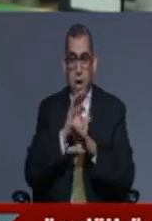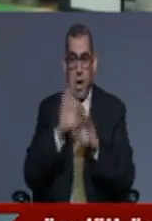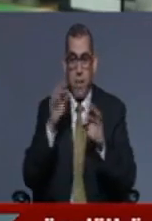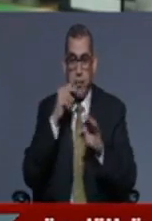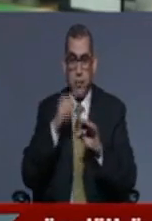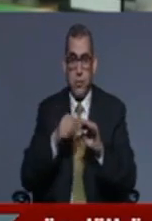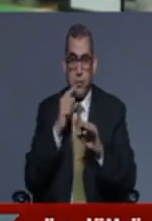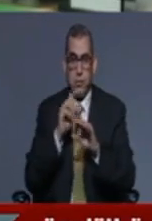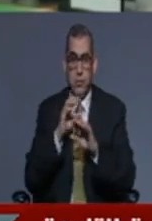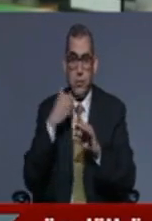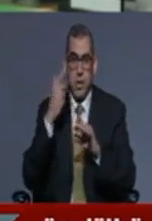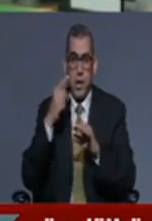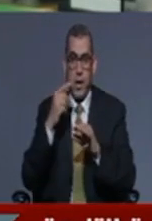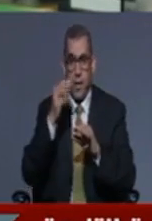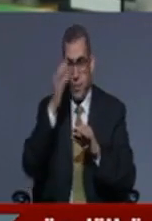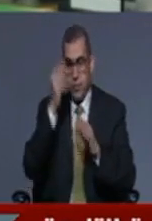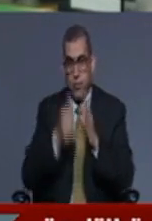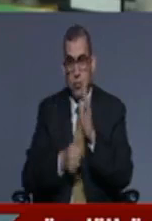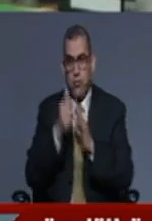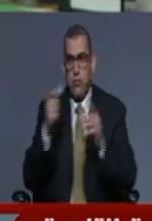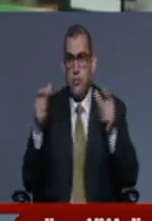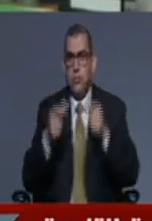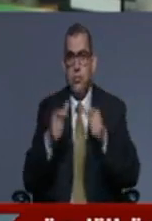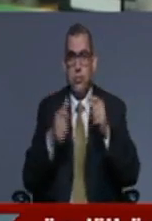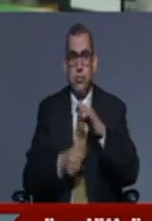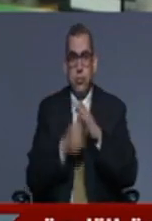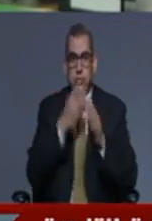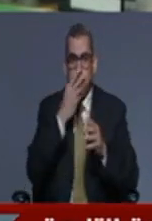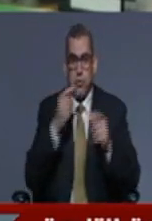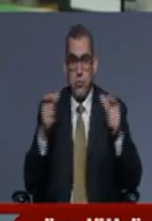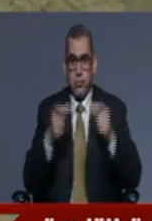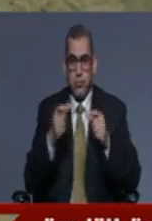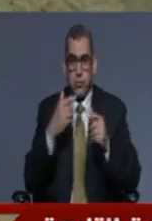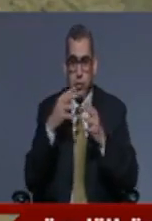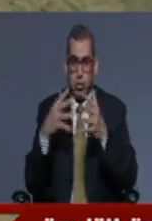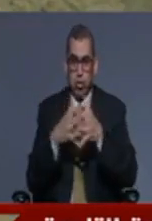أجل إعادة قمة ناجحة. وبفضل هذه الشراكة مع